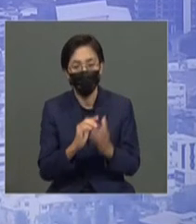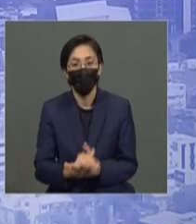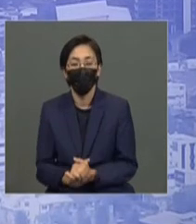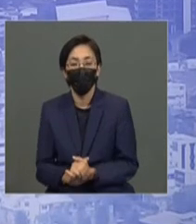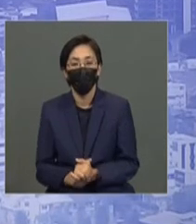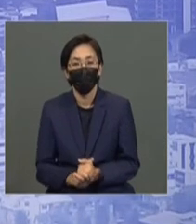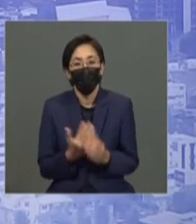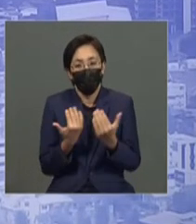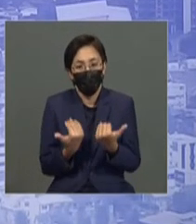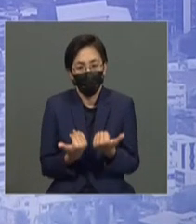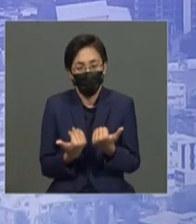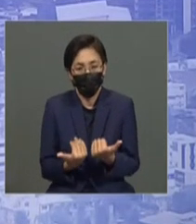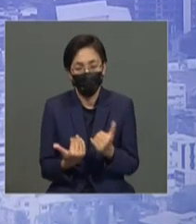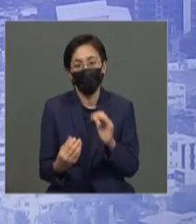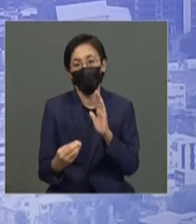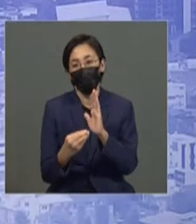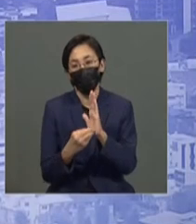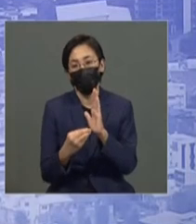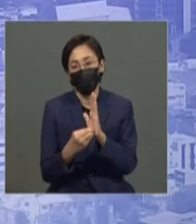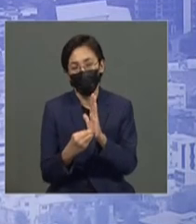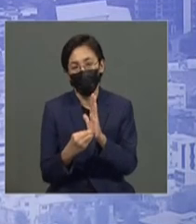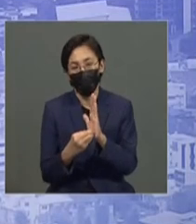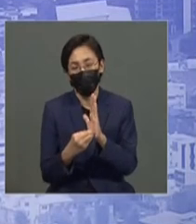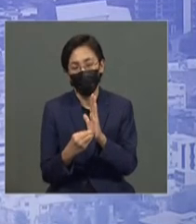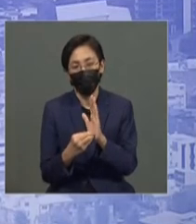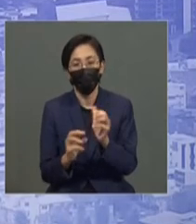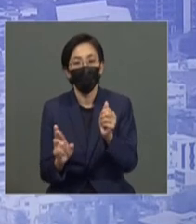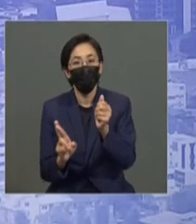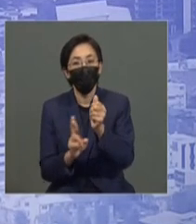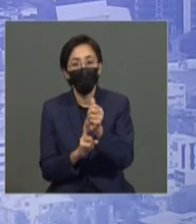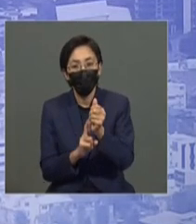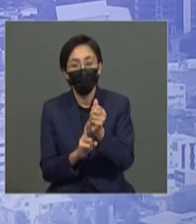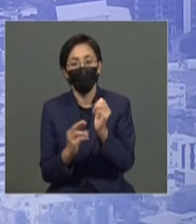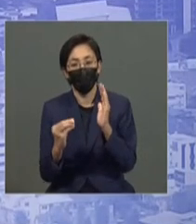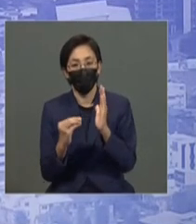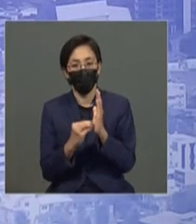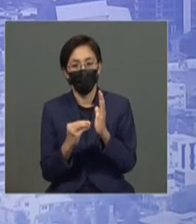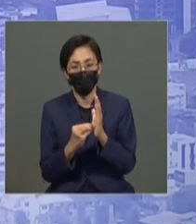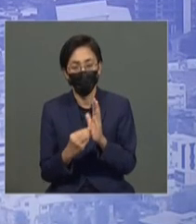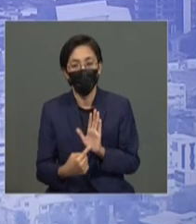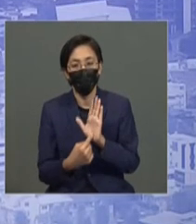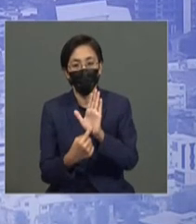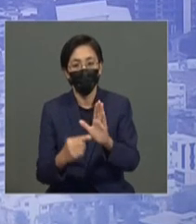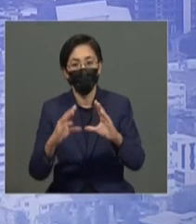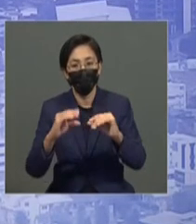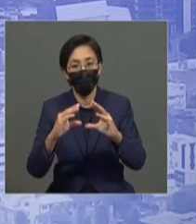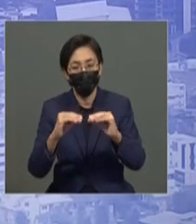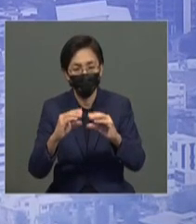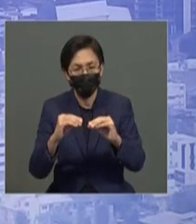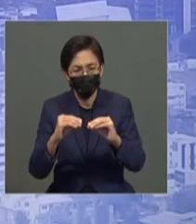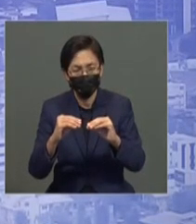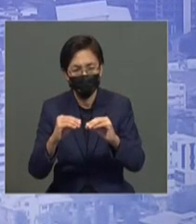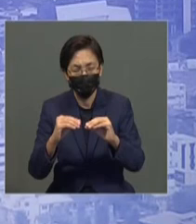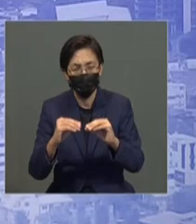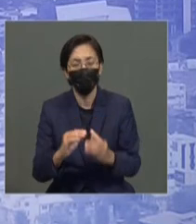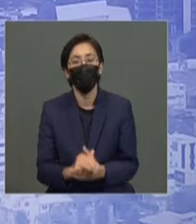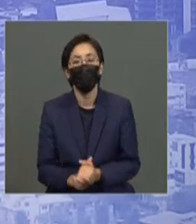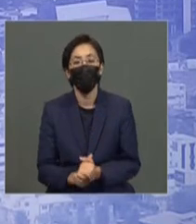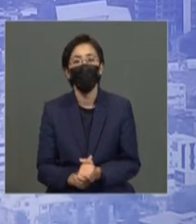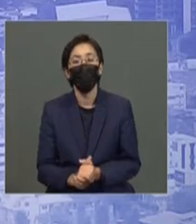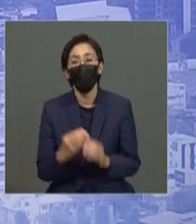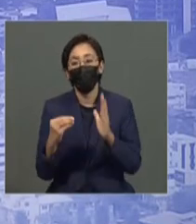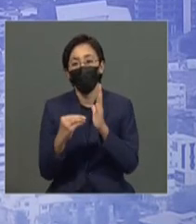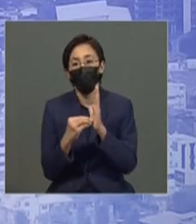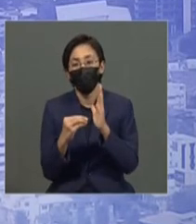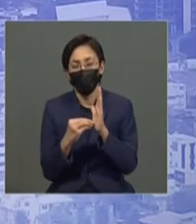มทั้งวันนี้นะคะในส่วนของกทม.ท่านรองผู้ว่ากทม.ก็ได้เรียนเสนอที่ประชุมค่ะว่าในสัดส่วนของกท